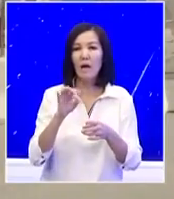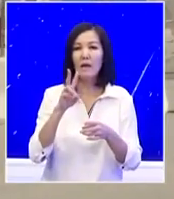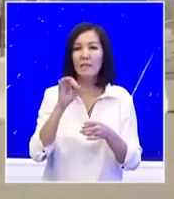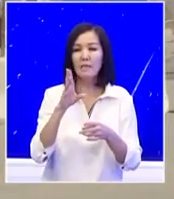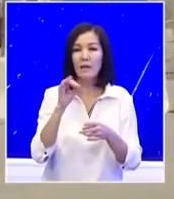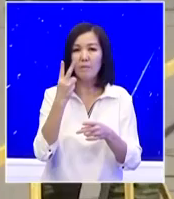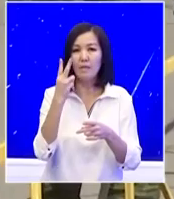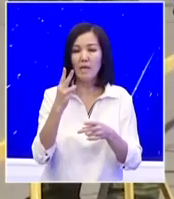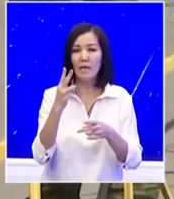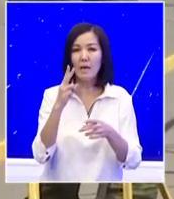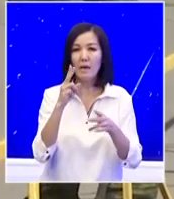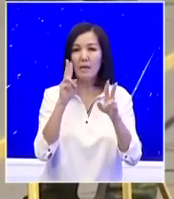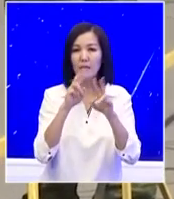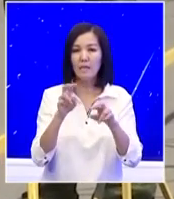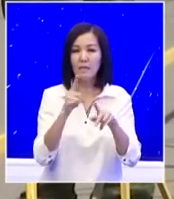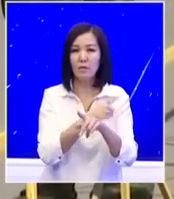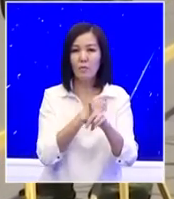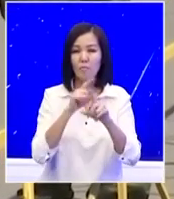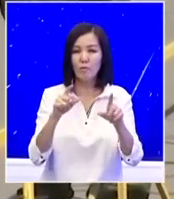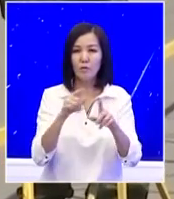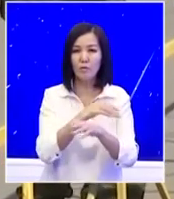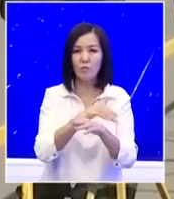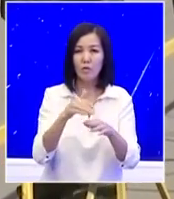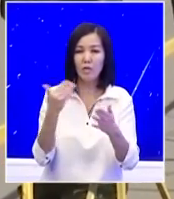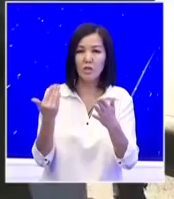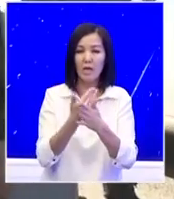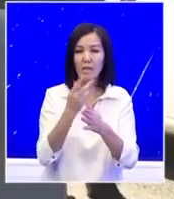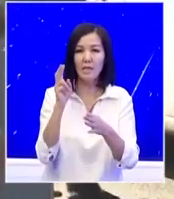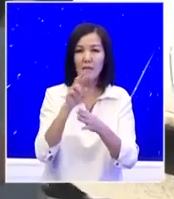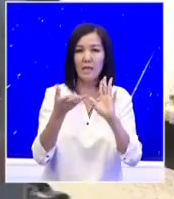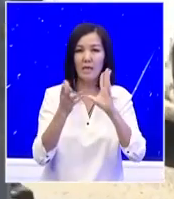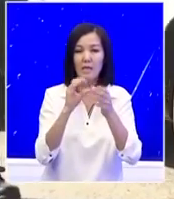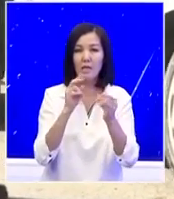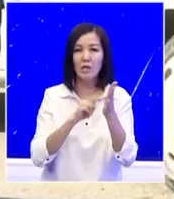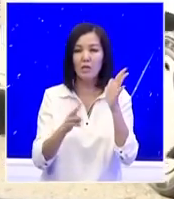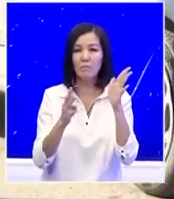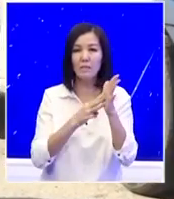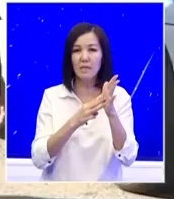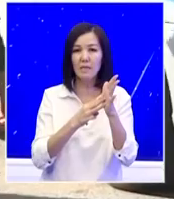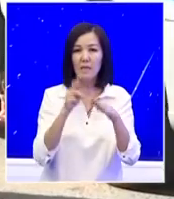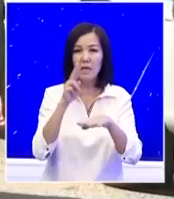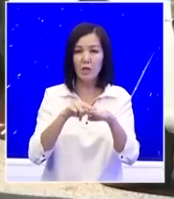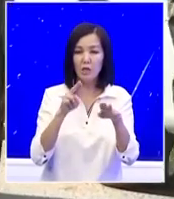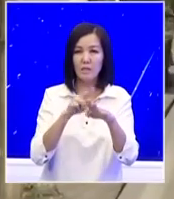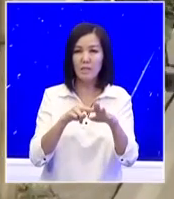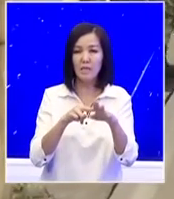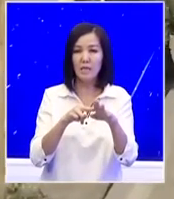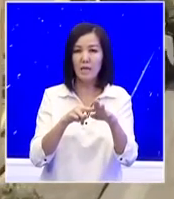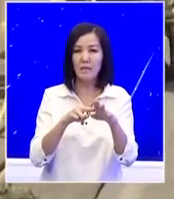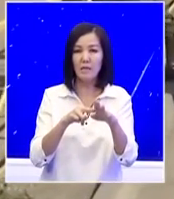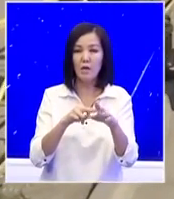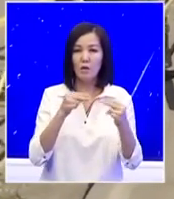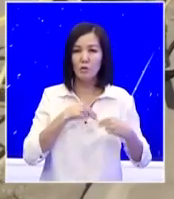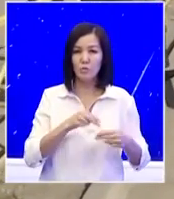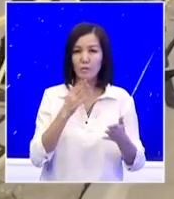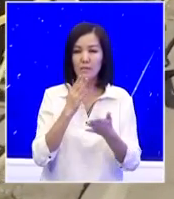екі блокпост пен көше маңында, жалпы жаңа келгендерді қосқанда 78 ішкі істер қызметкері кірпік қақпай